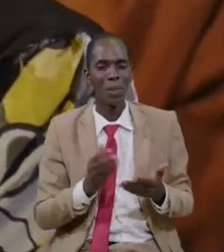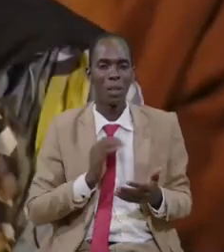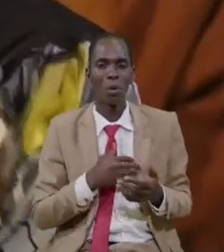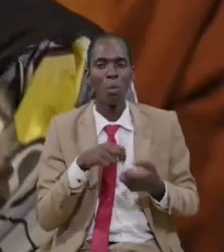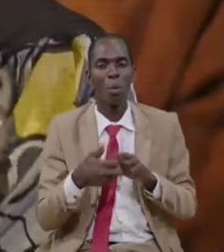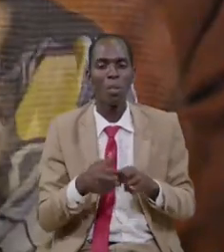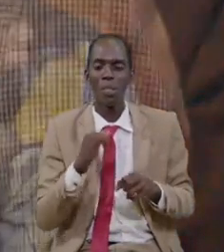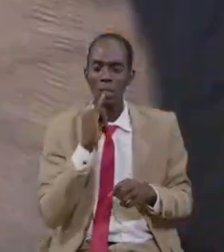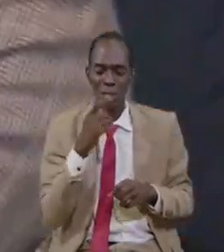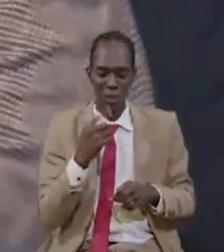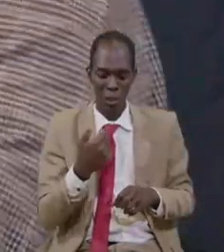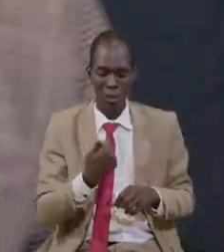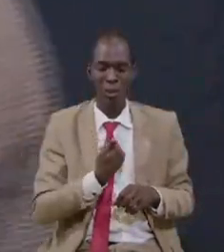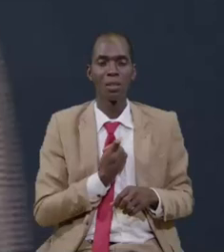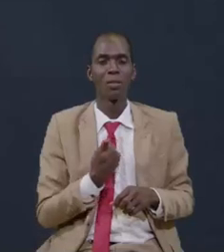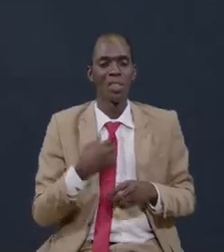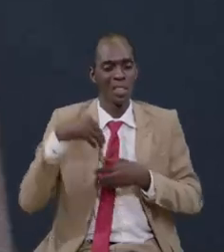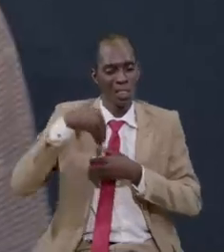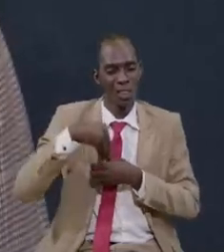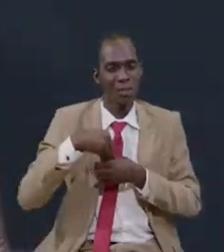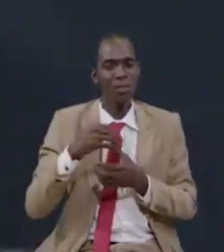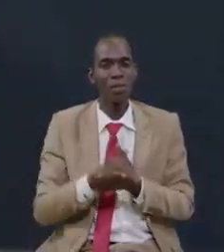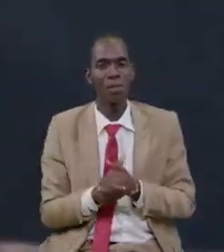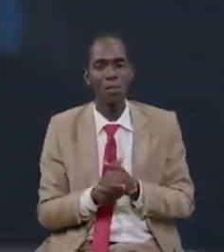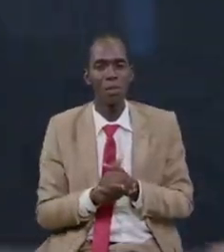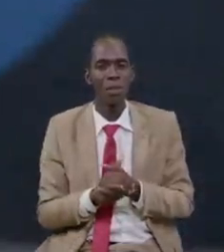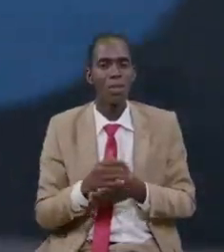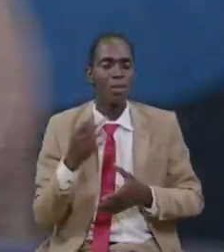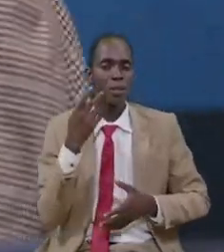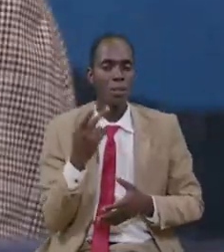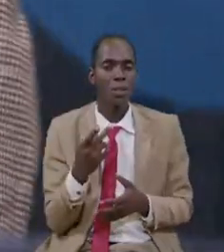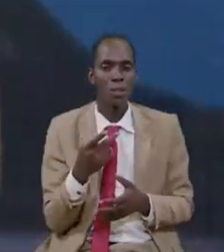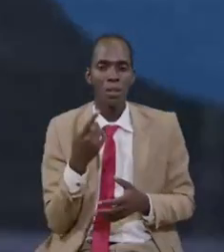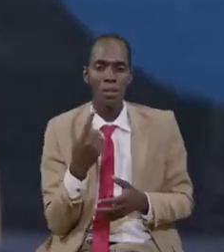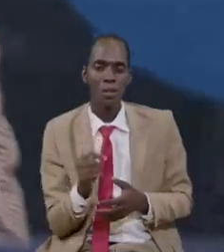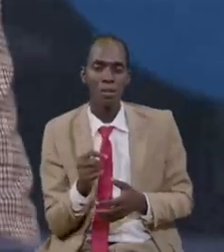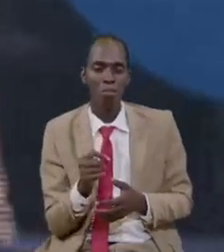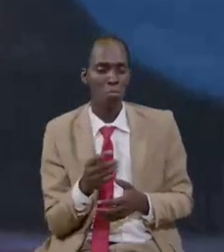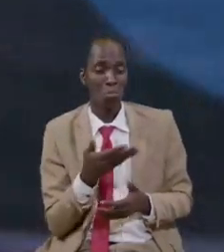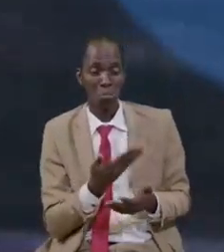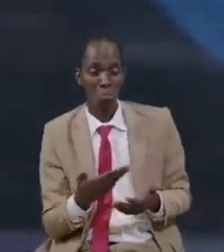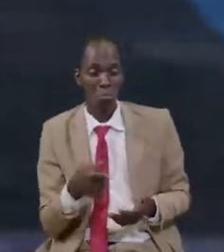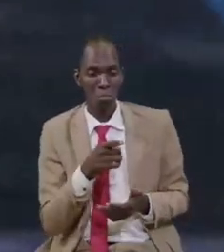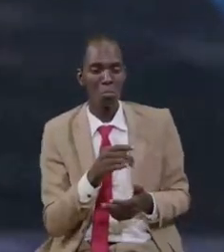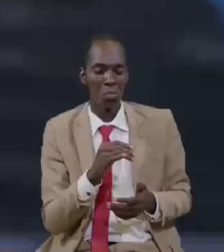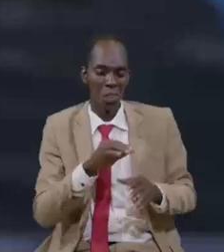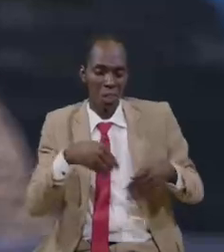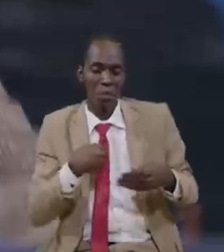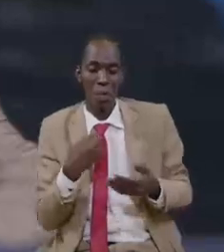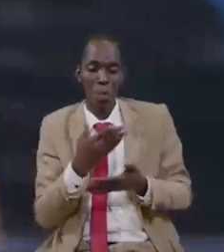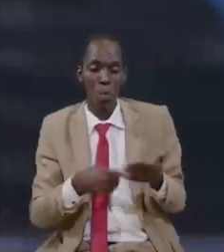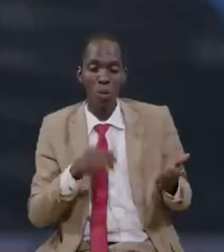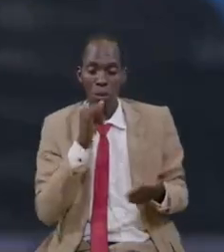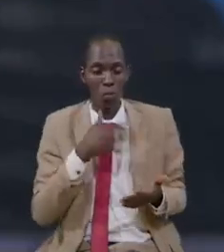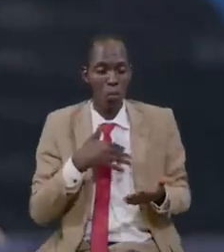moi qui est dedans. Donne-moi la part qui doit me revenir, qui m'appartient. Et le